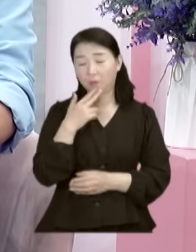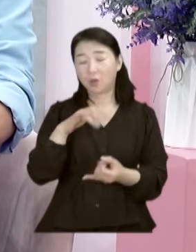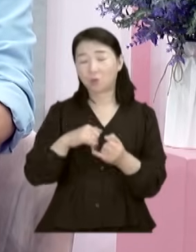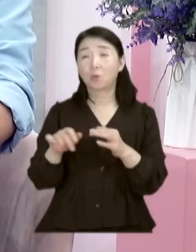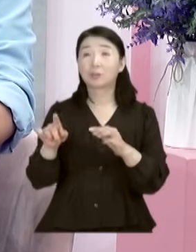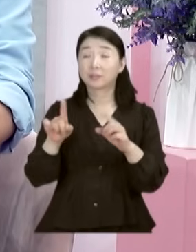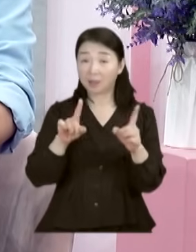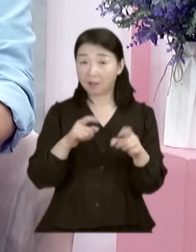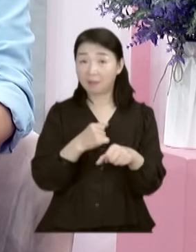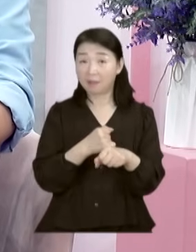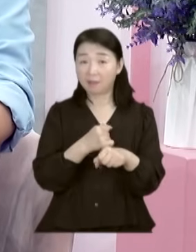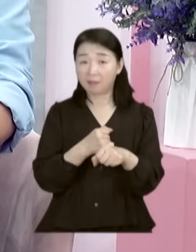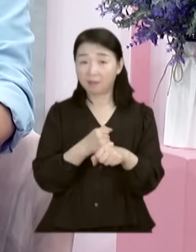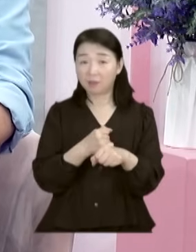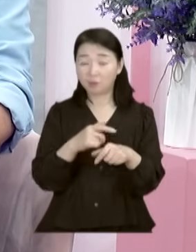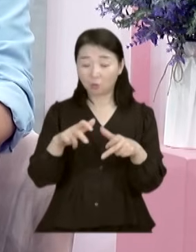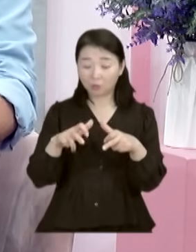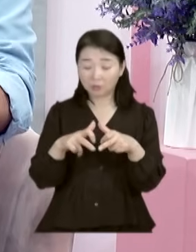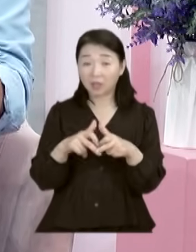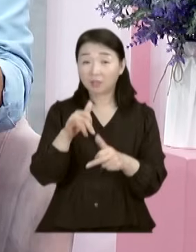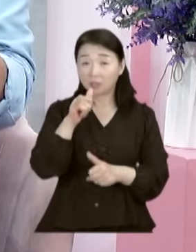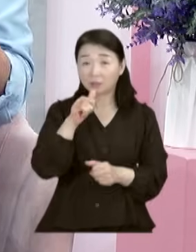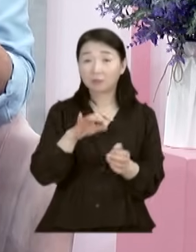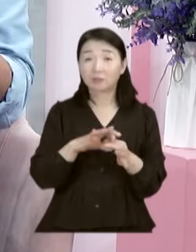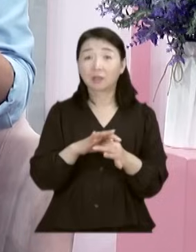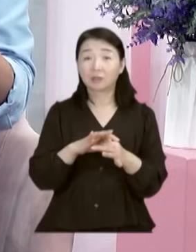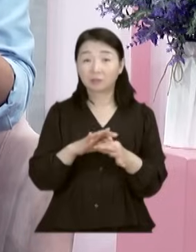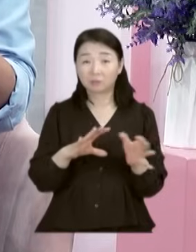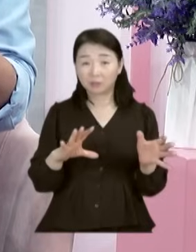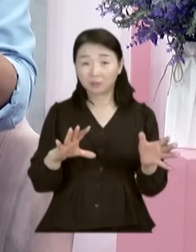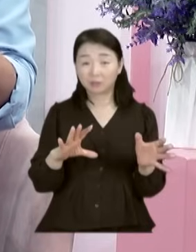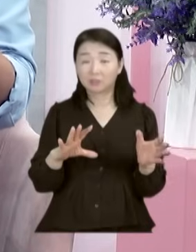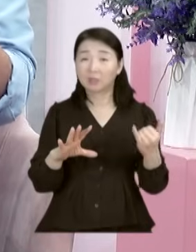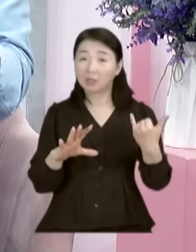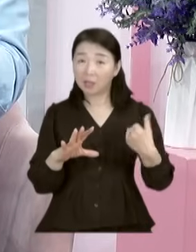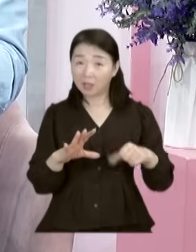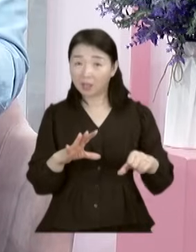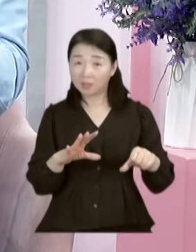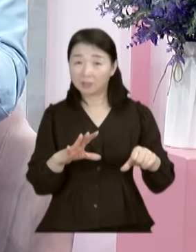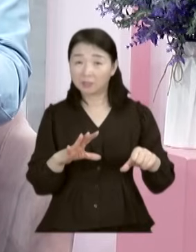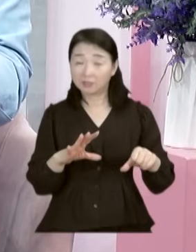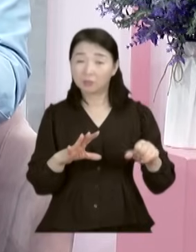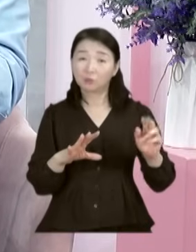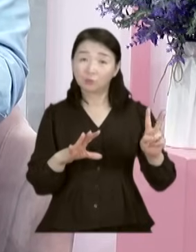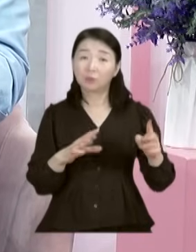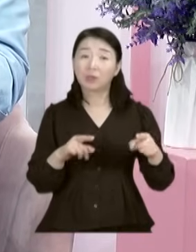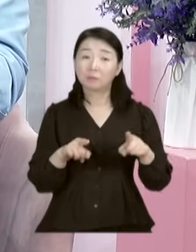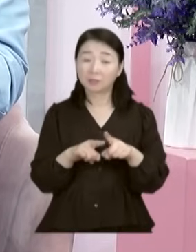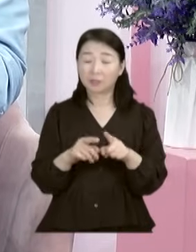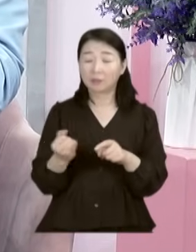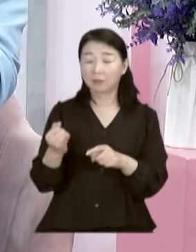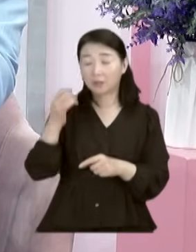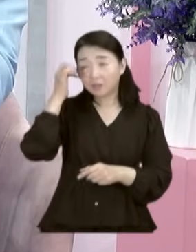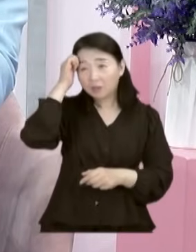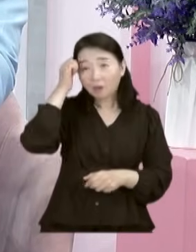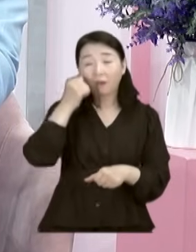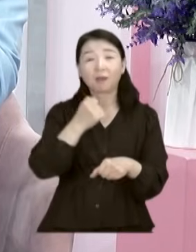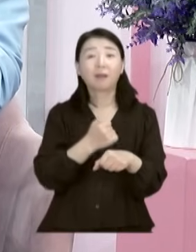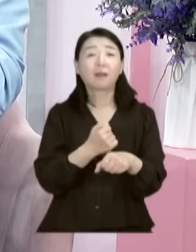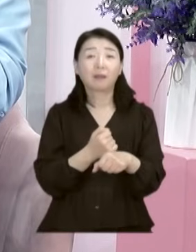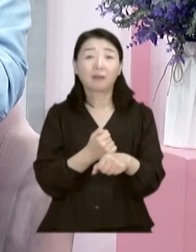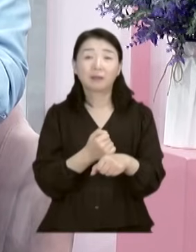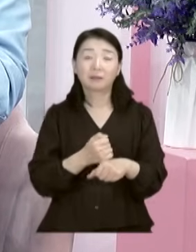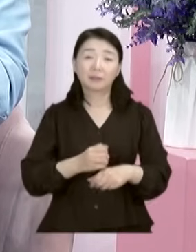죽지 않을게 꼭 살아날게 그리고 장애를 얻더라도 아이들이랑 뭐 자기를